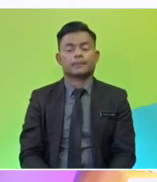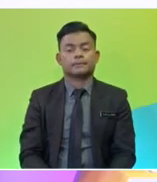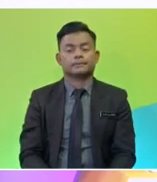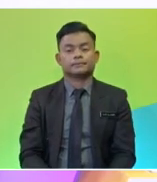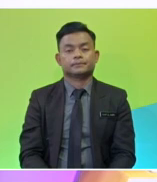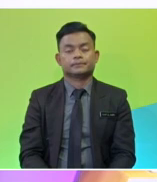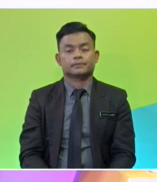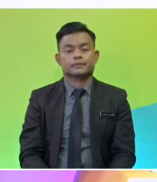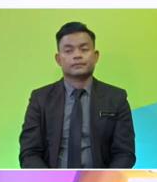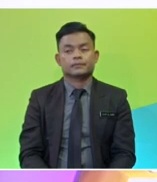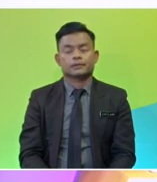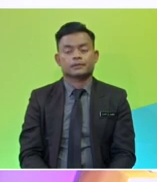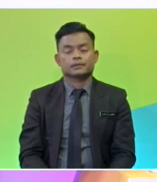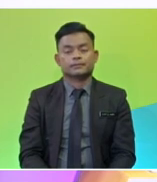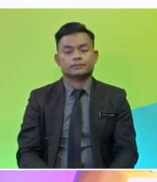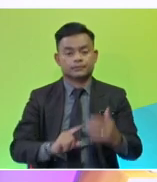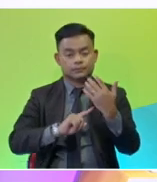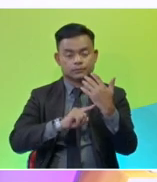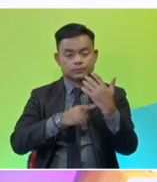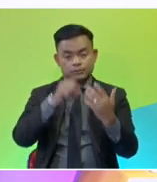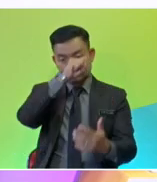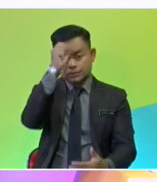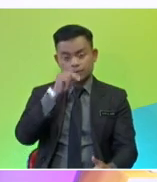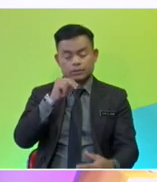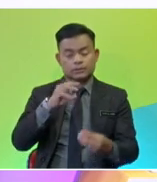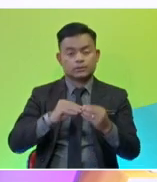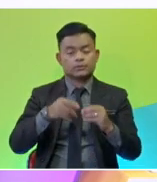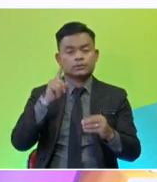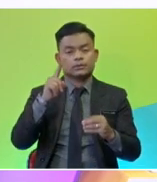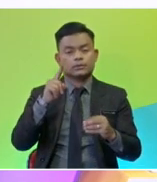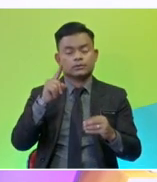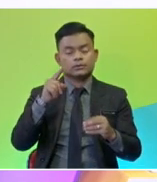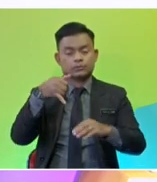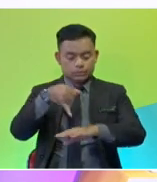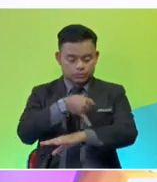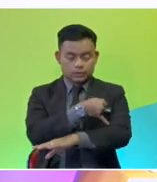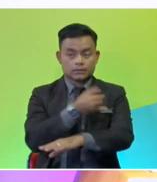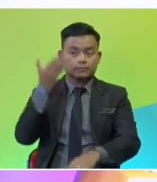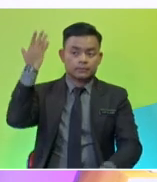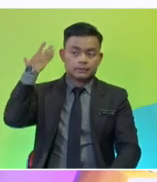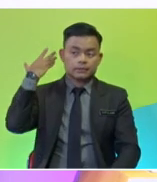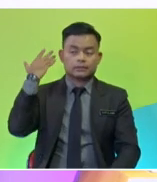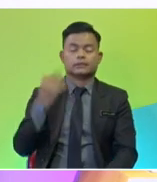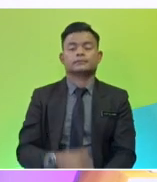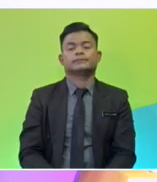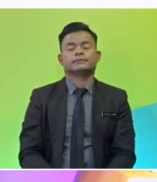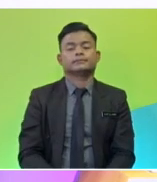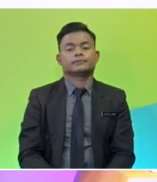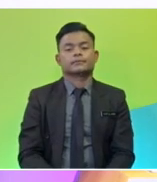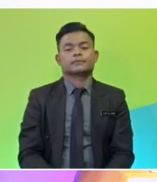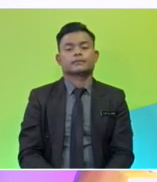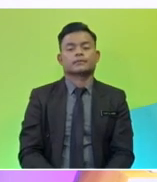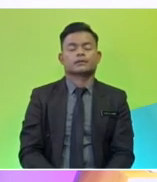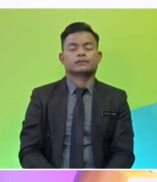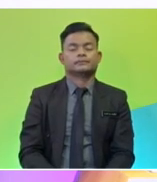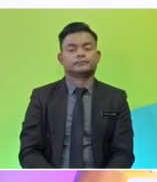Oke pertama ini tulang belakang Nah mana tulang belakang Nah ini dia tulang belakang oke untuk tulang belakang ini